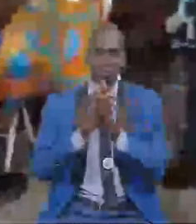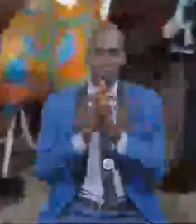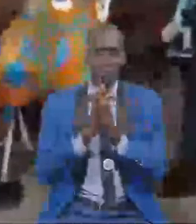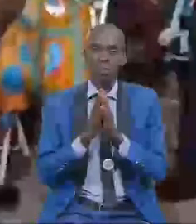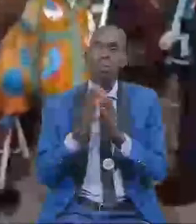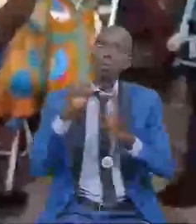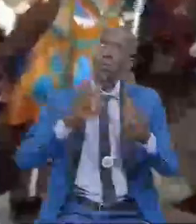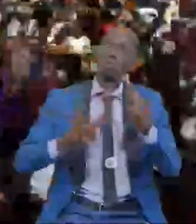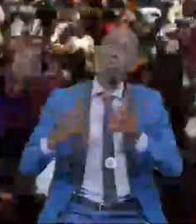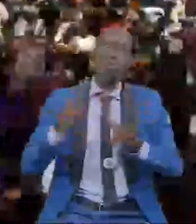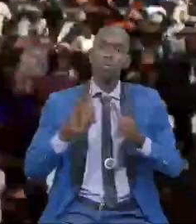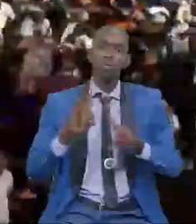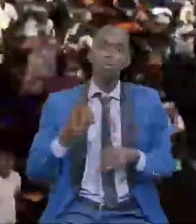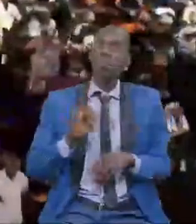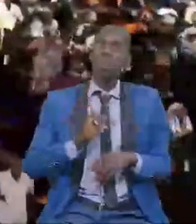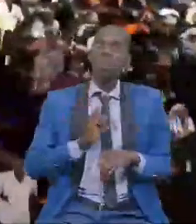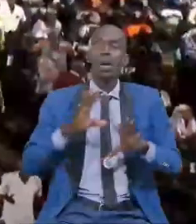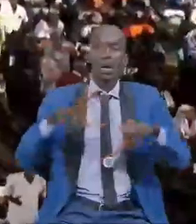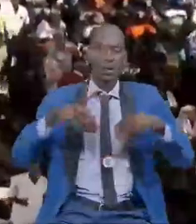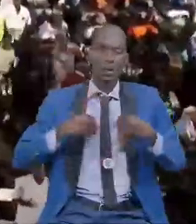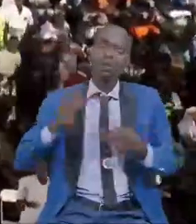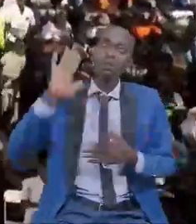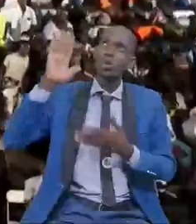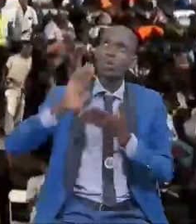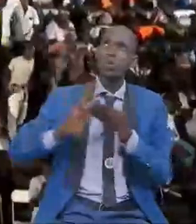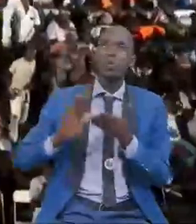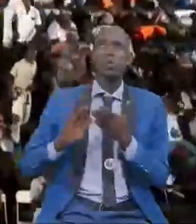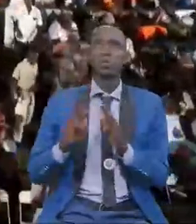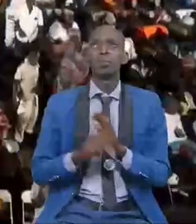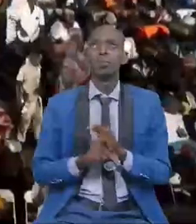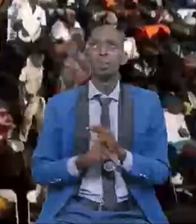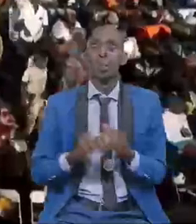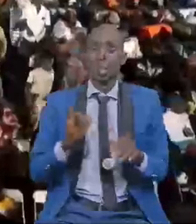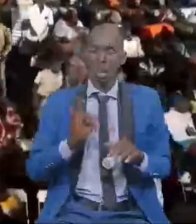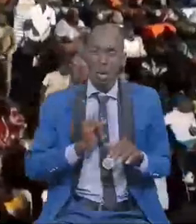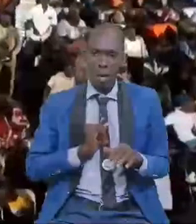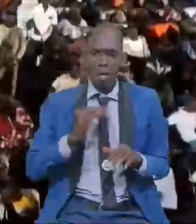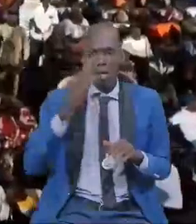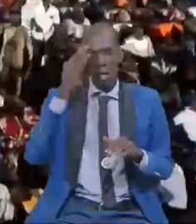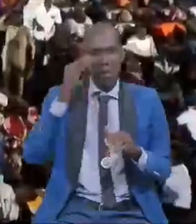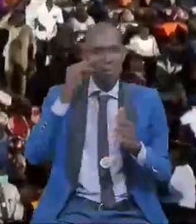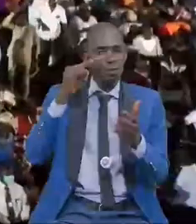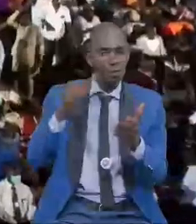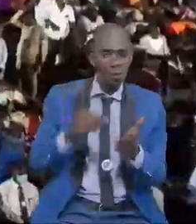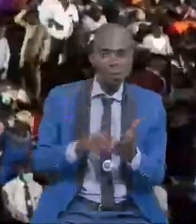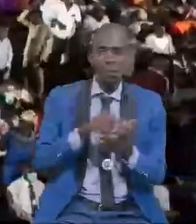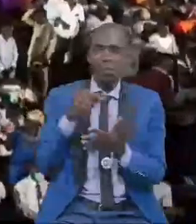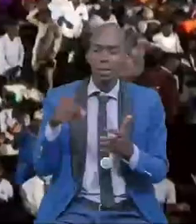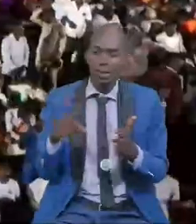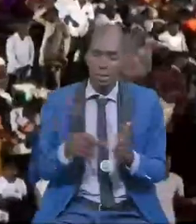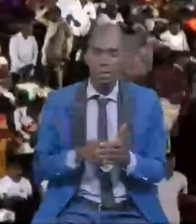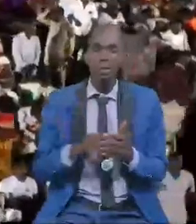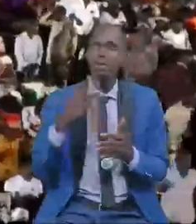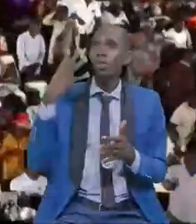J'accepte ton pardon. je reconnais ce jour